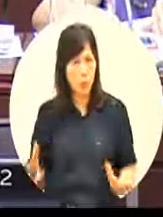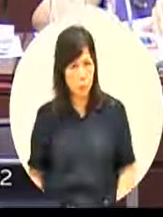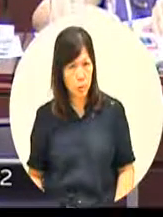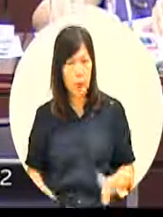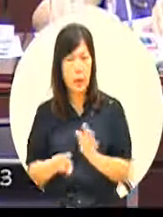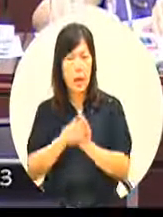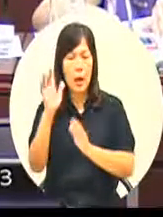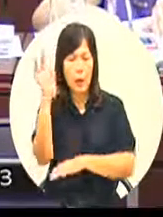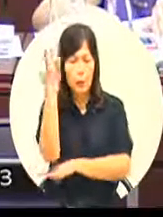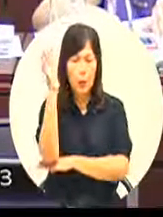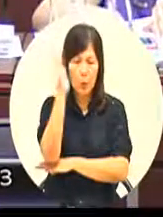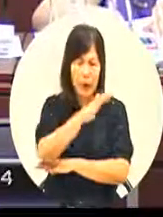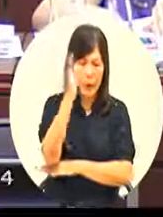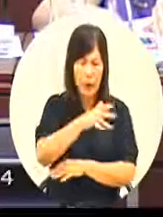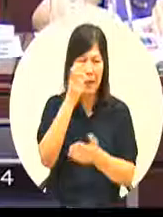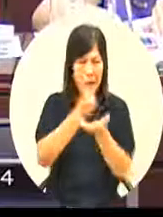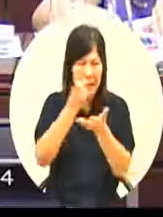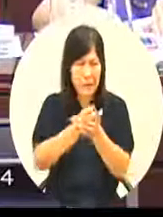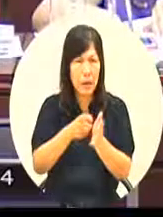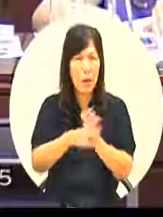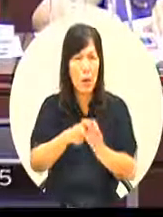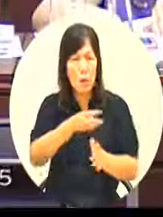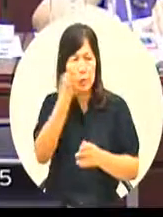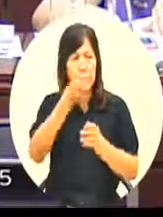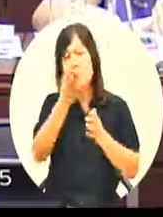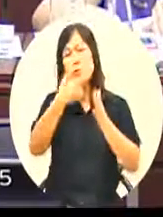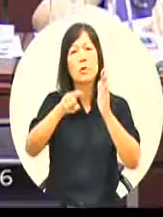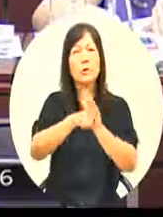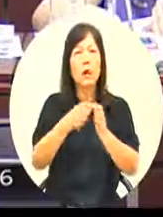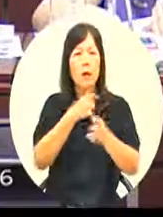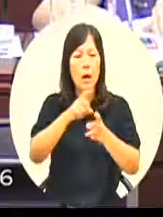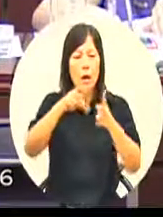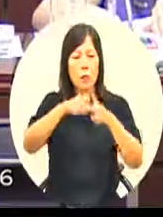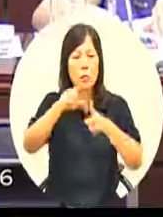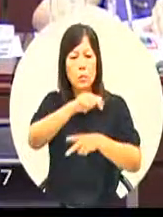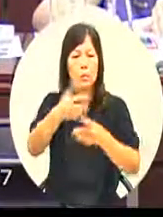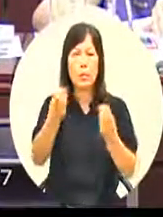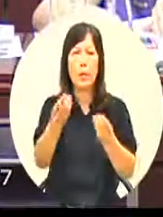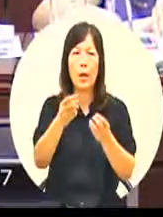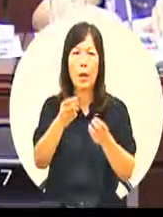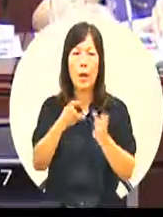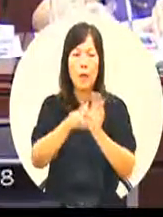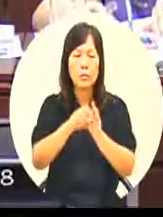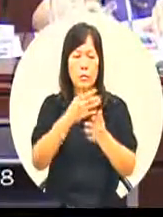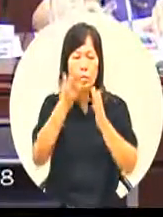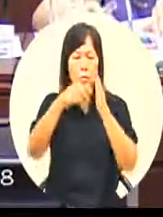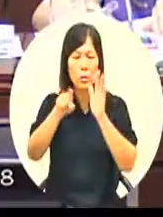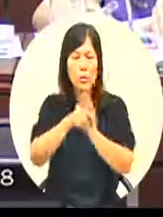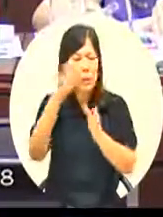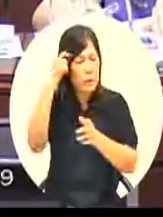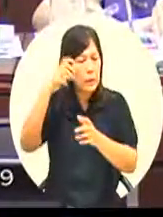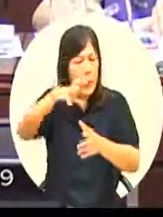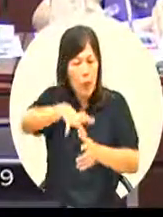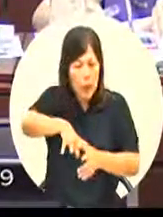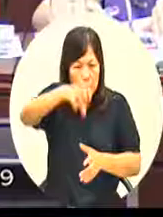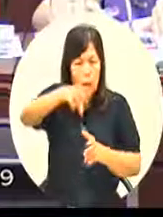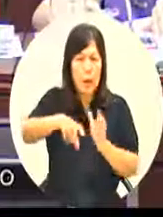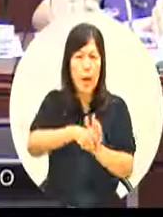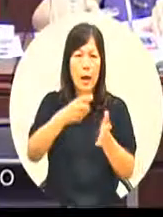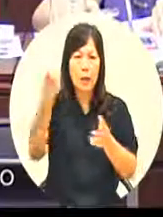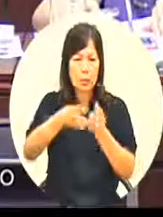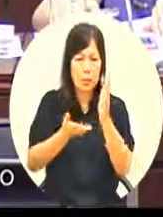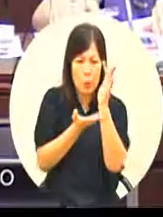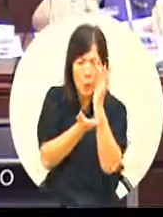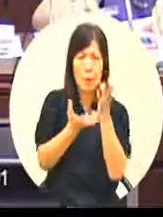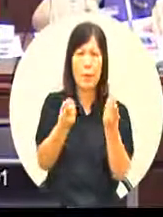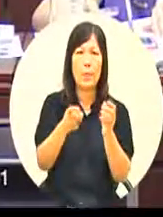倒的这么严重的情况之下，学校是没有工具的，很多学校找不到电锯，更不要谈抓斗跟清运哦。所以变成电